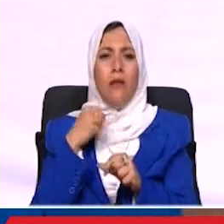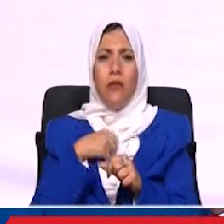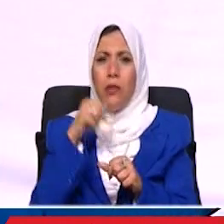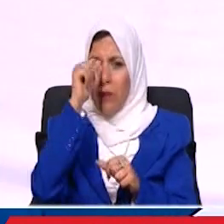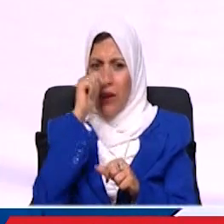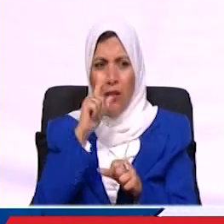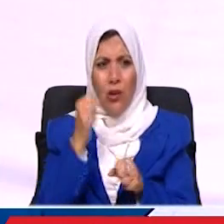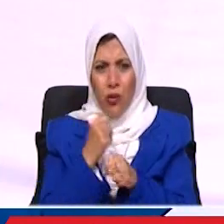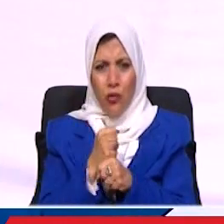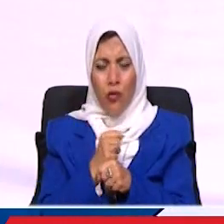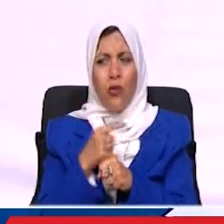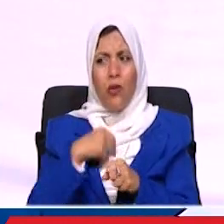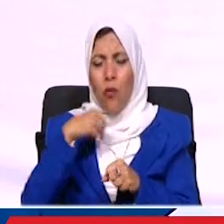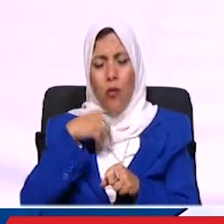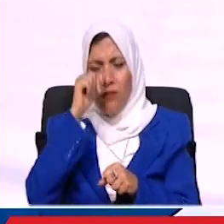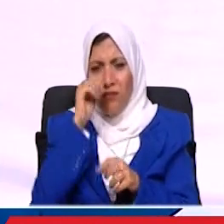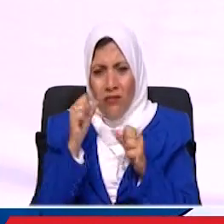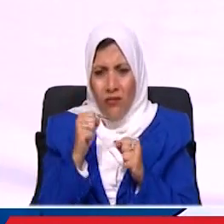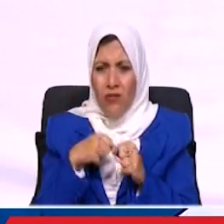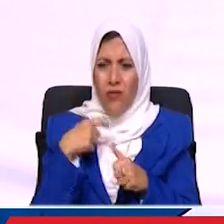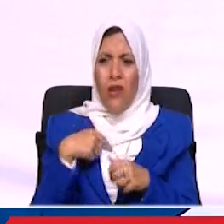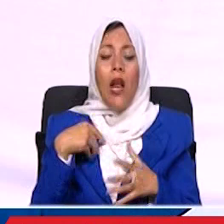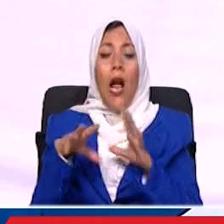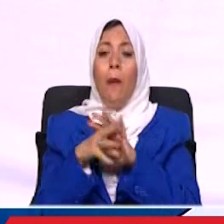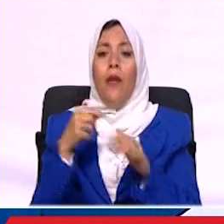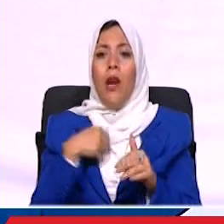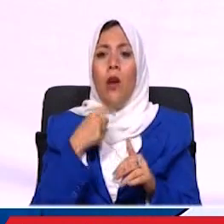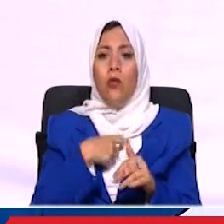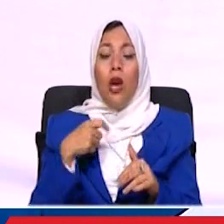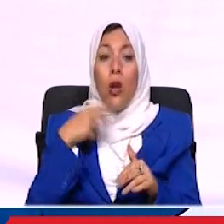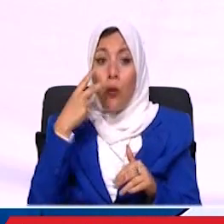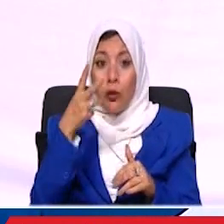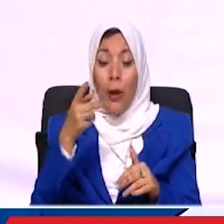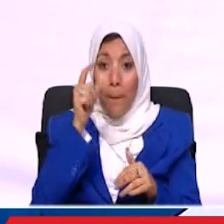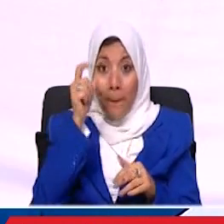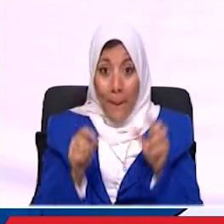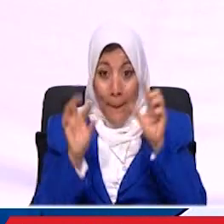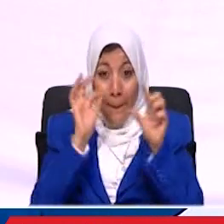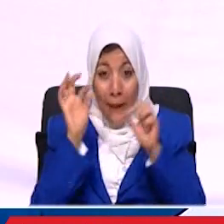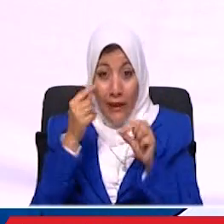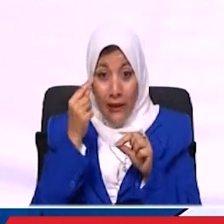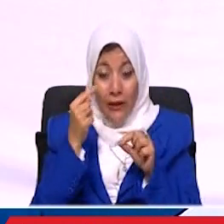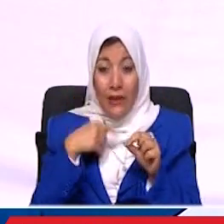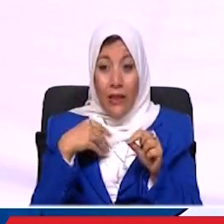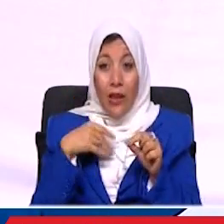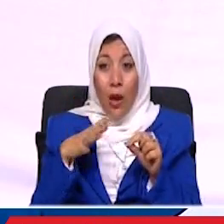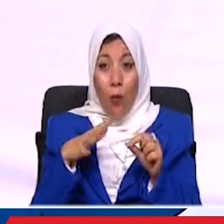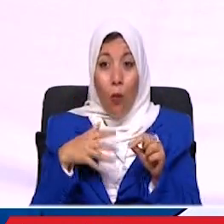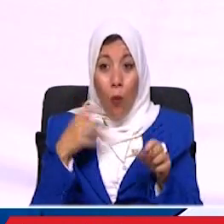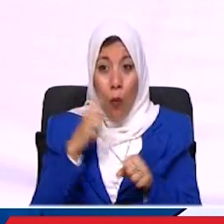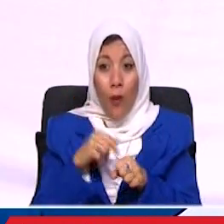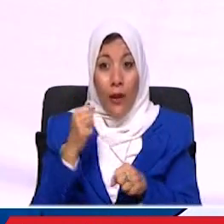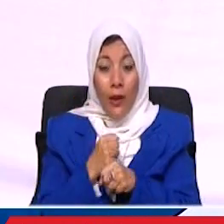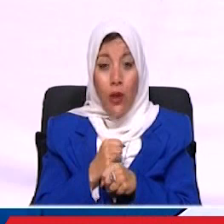عمري ما بندم على اي حاجه وما ندمتش على ده، وعملت اللي انا عايزه. انا كنت شايف بس ان هو كان ممكن